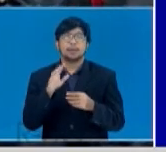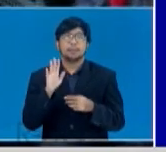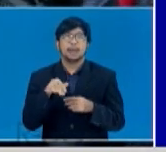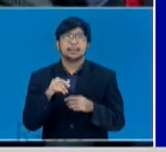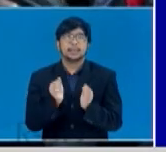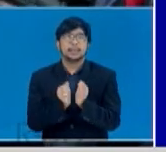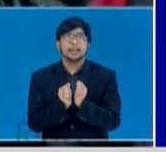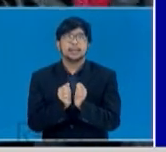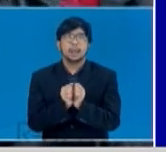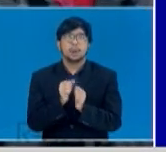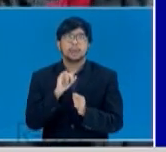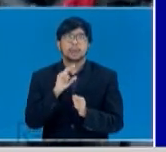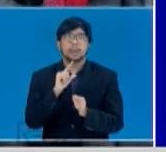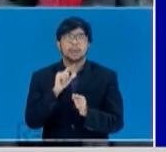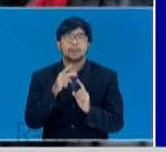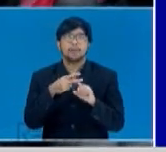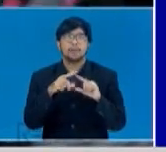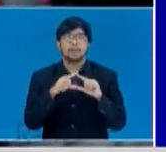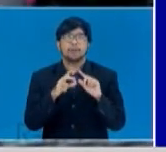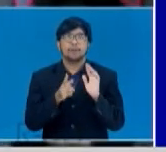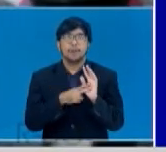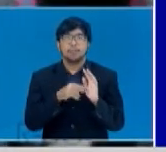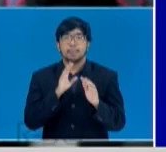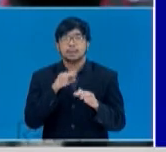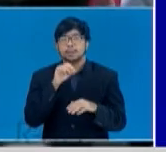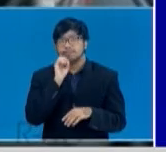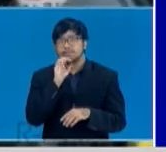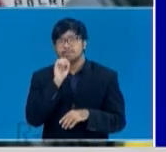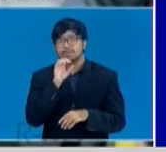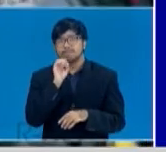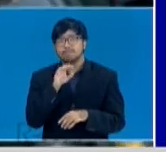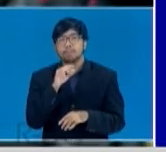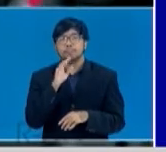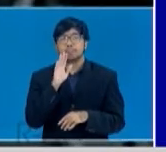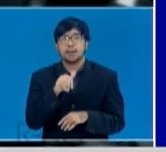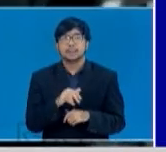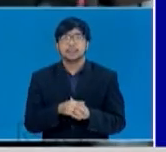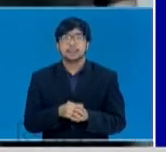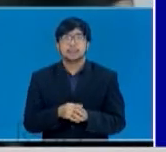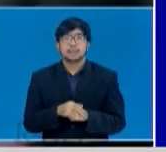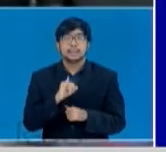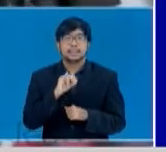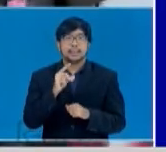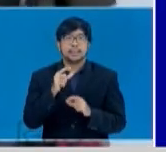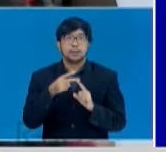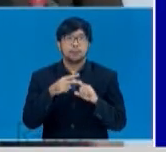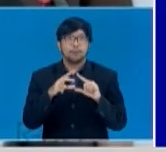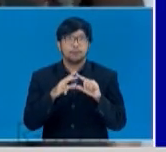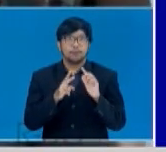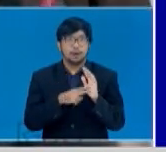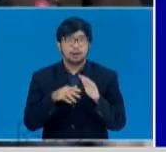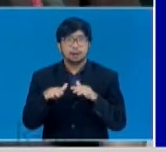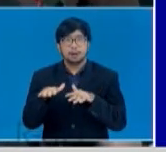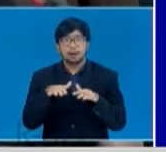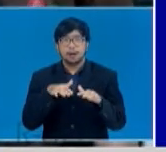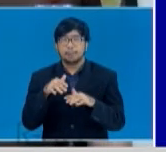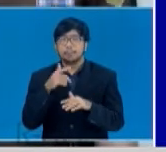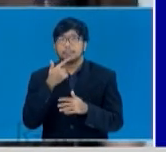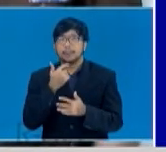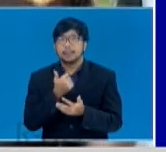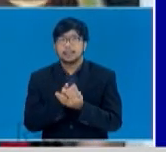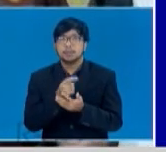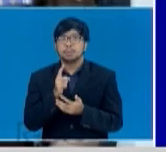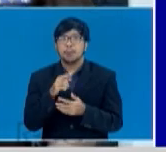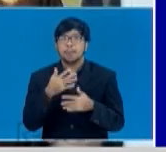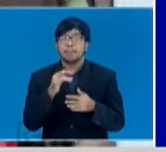Irfan Widianto yang memberikan keterangan di hadapan majelis hakim. Dan diketahui peran Irfan Widianto ini cukup penting karena Irfan merupakan